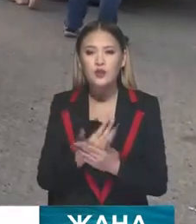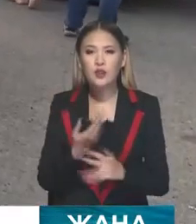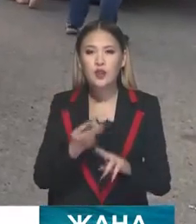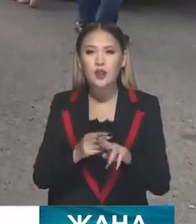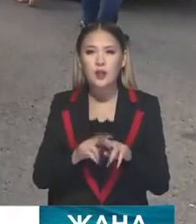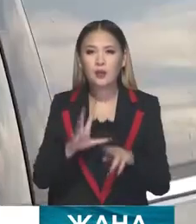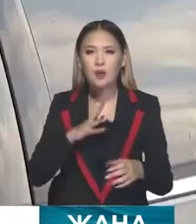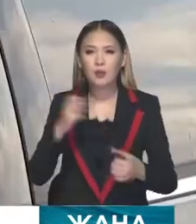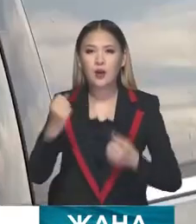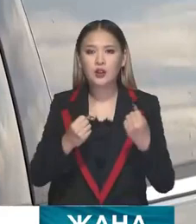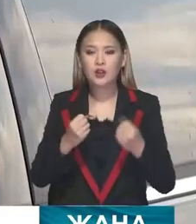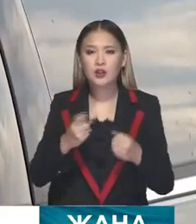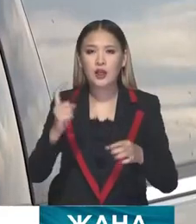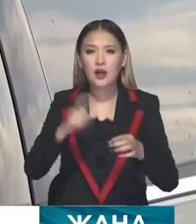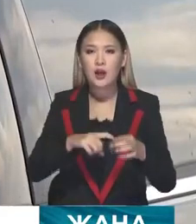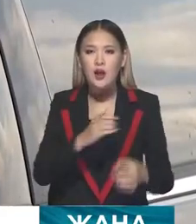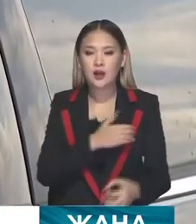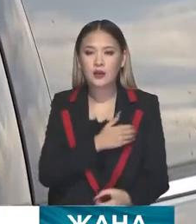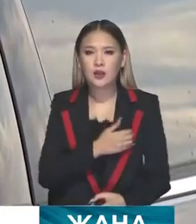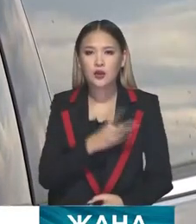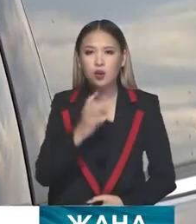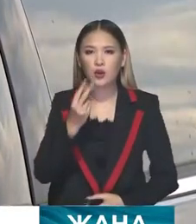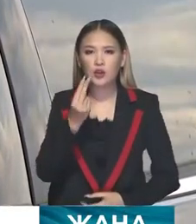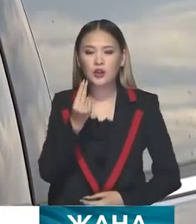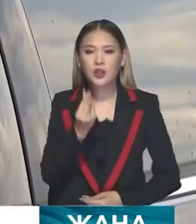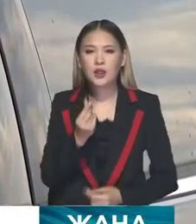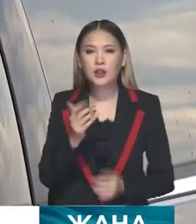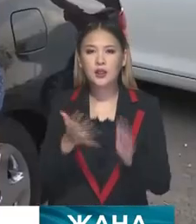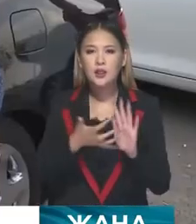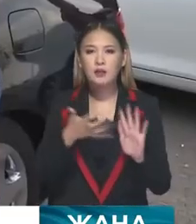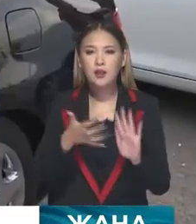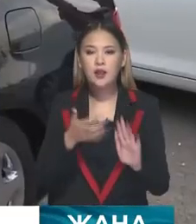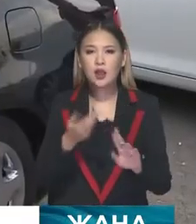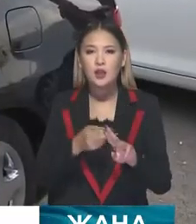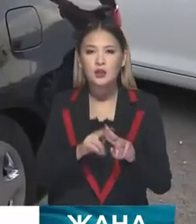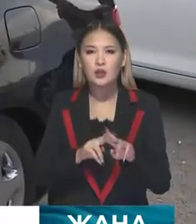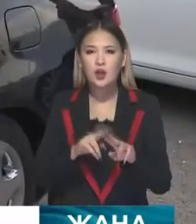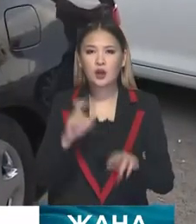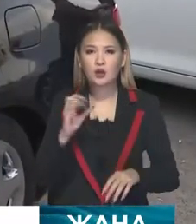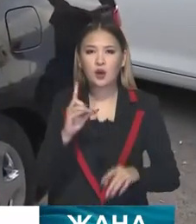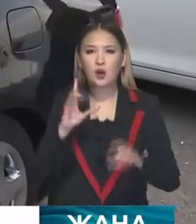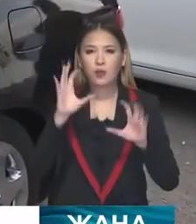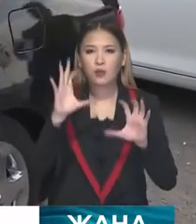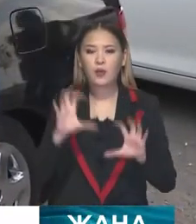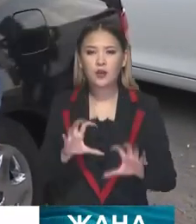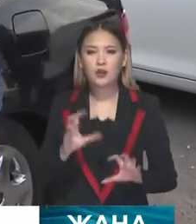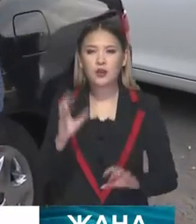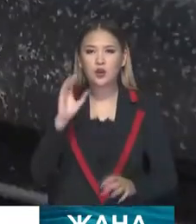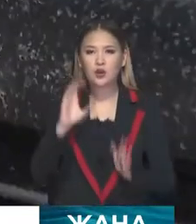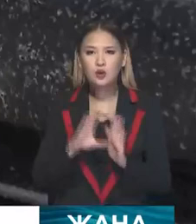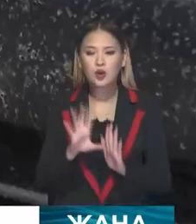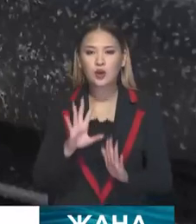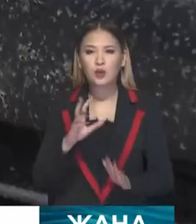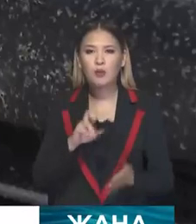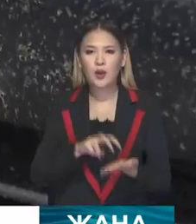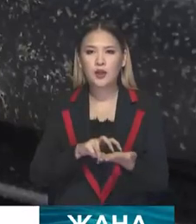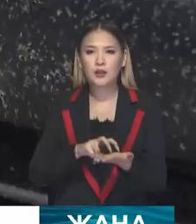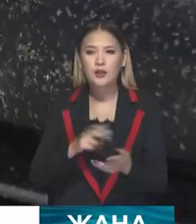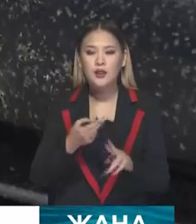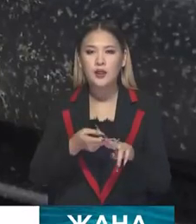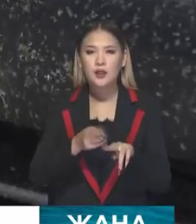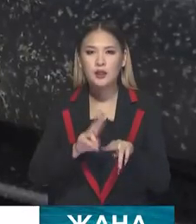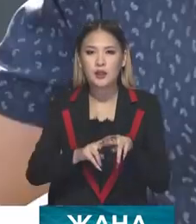көлігін заңды түрде тіркетейін десе, қалтасы көтермейді. Заңсыз жасатайын десе, жүрегі дауаламайды. Сөйтіп екі ортада пұшайман күй кешіп